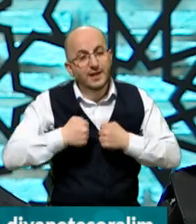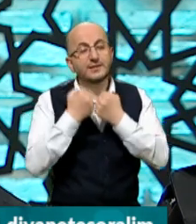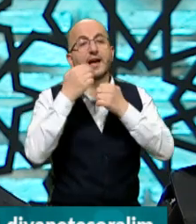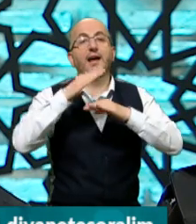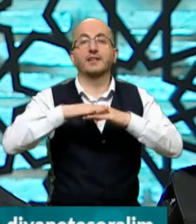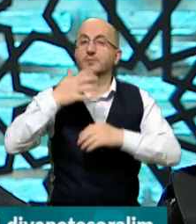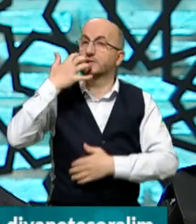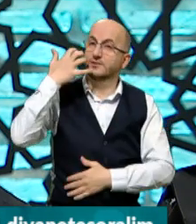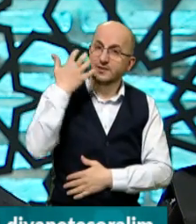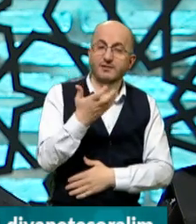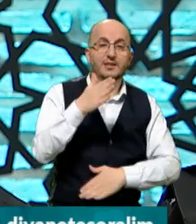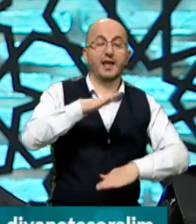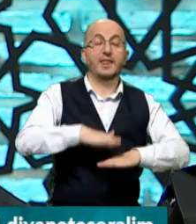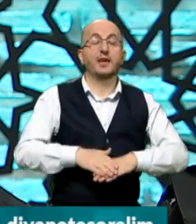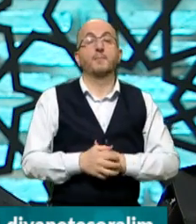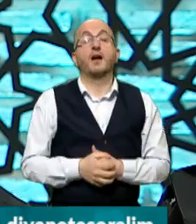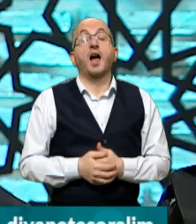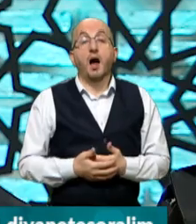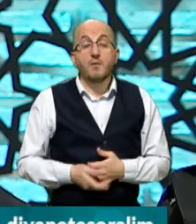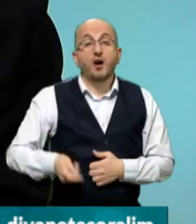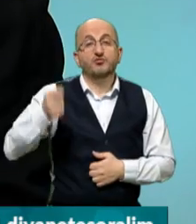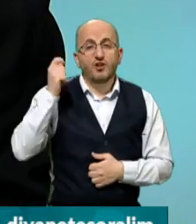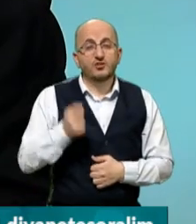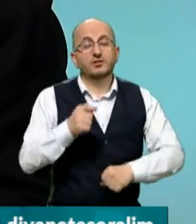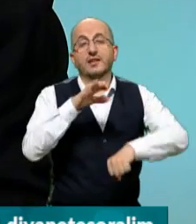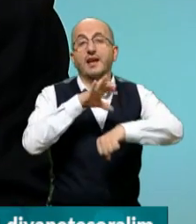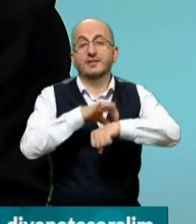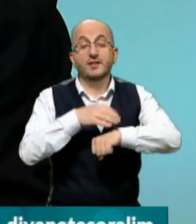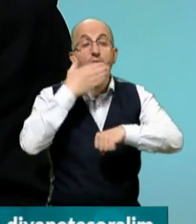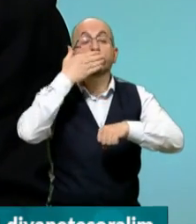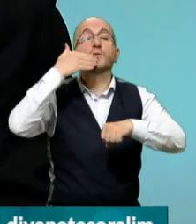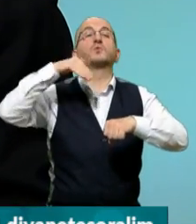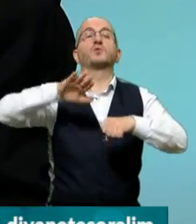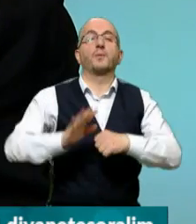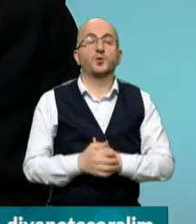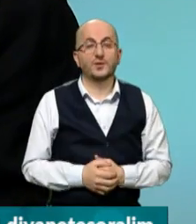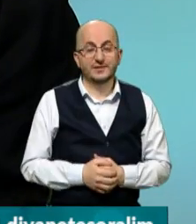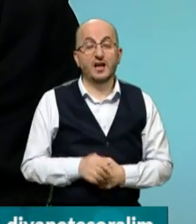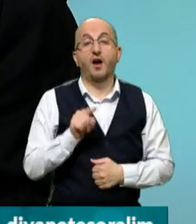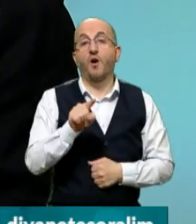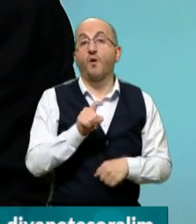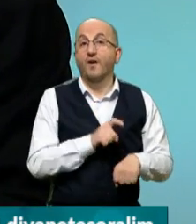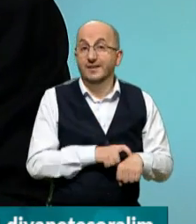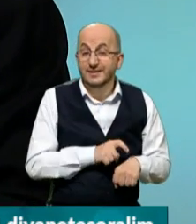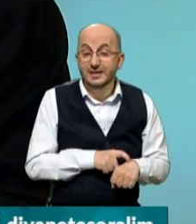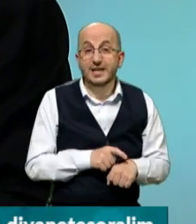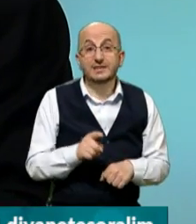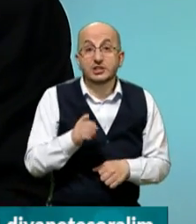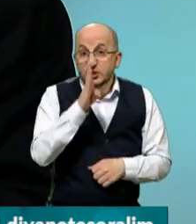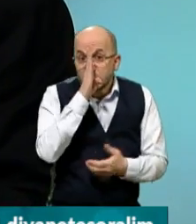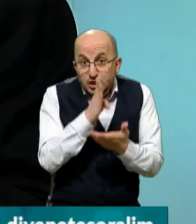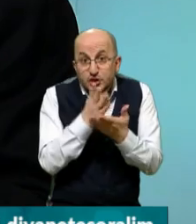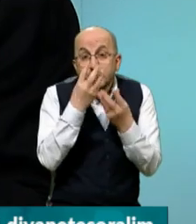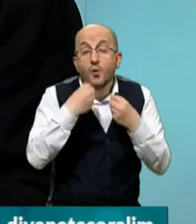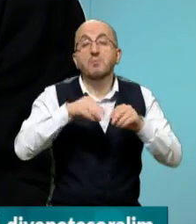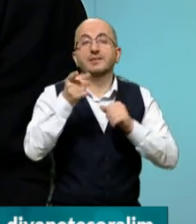etmesini tavsiye ederim. Ama gerçekten hastadır, oruç tutamıyor ise, o vakitte de kesinlik olmadığından dolayı